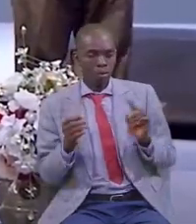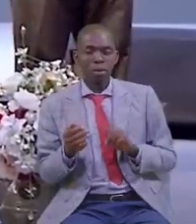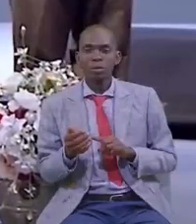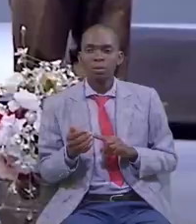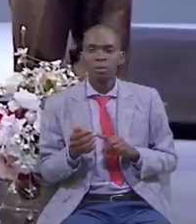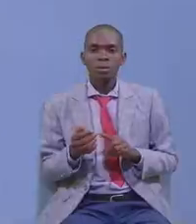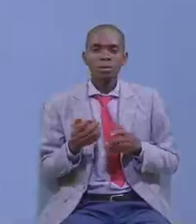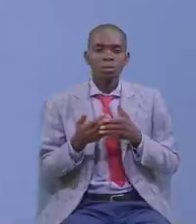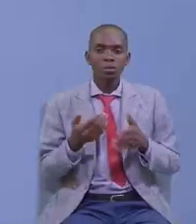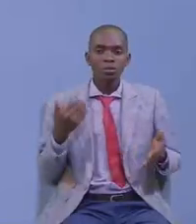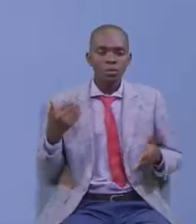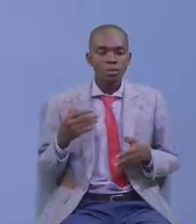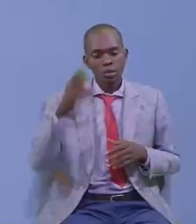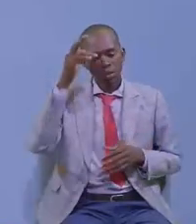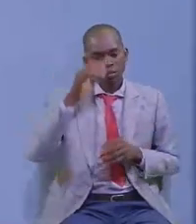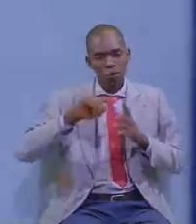Avant d'ouvrir sa bouche,